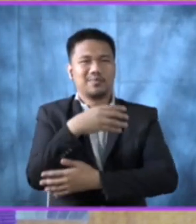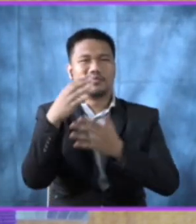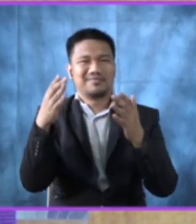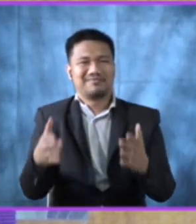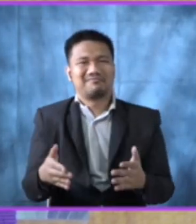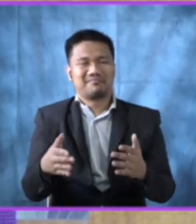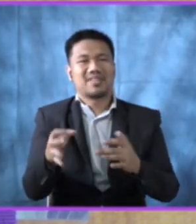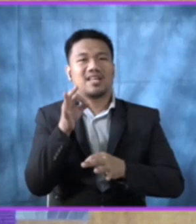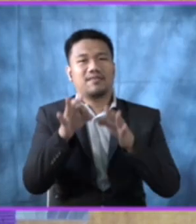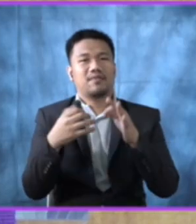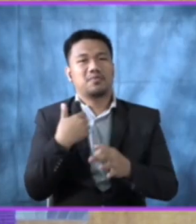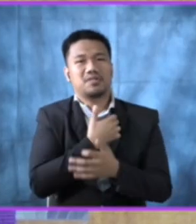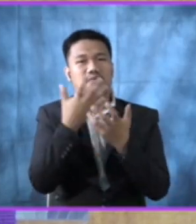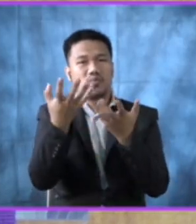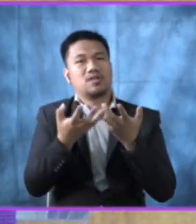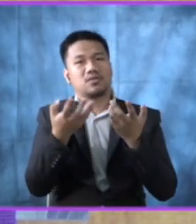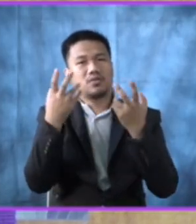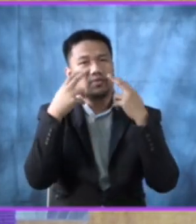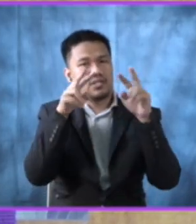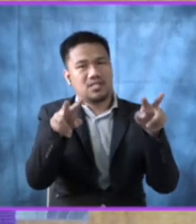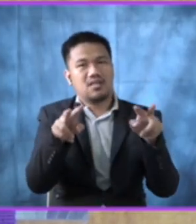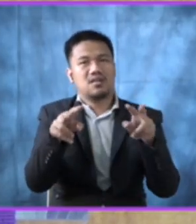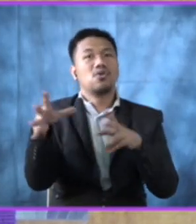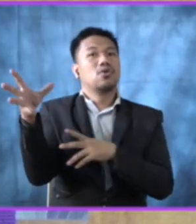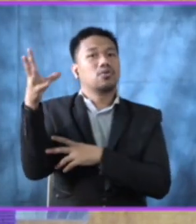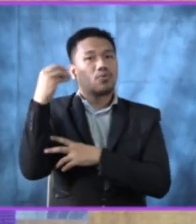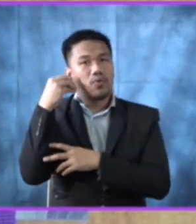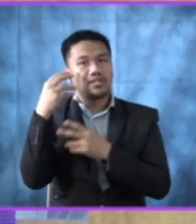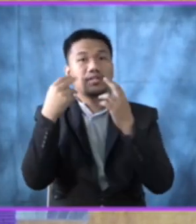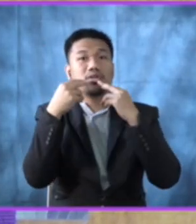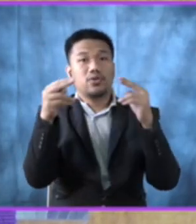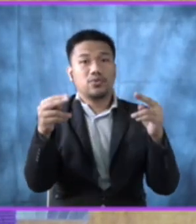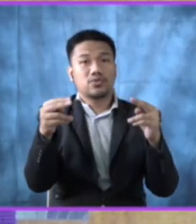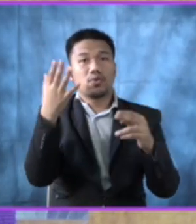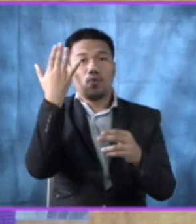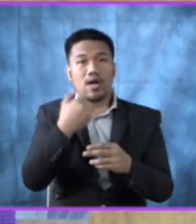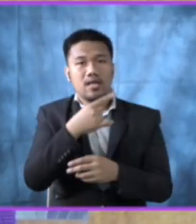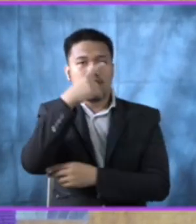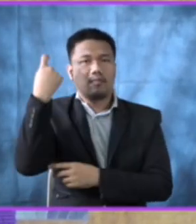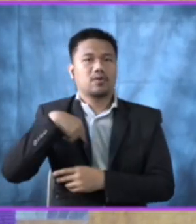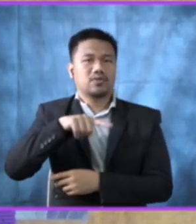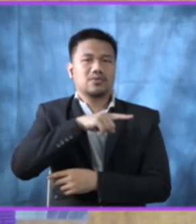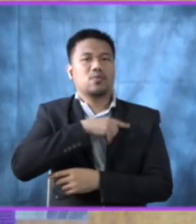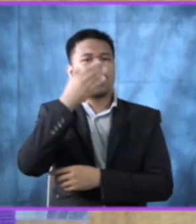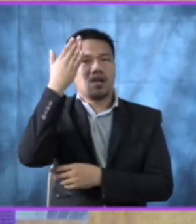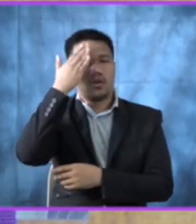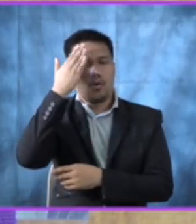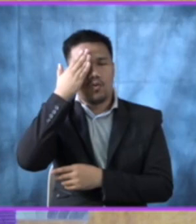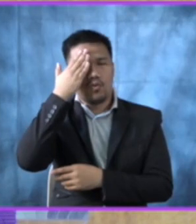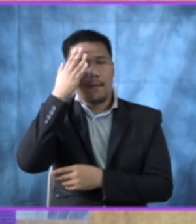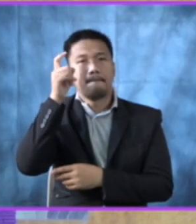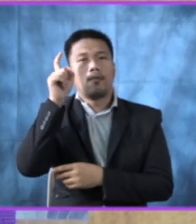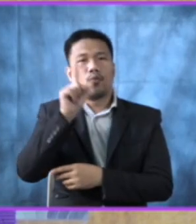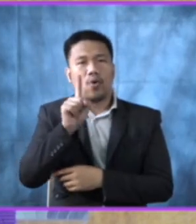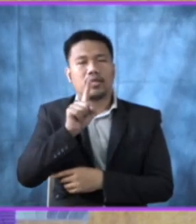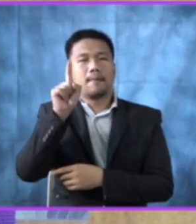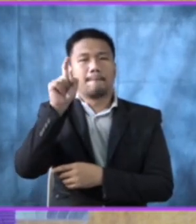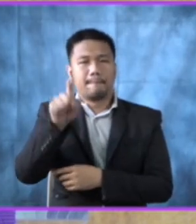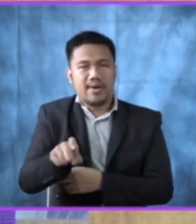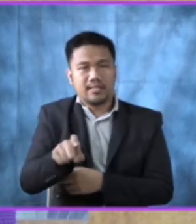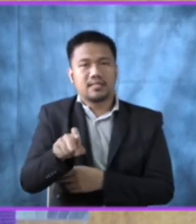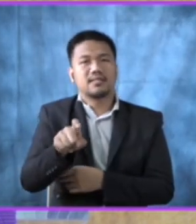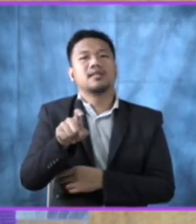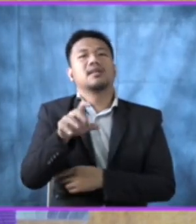hangarin. Nakikinig tayo, nanonood tayo ng balita upang malaman din natin kung ano ang mga